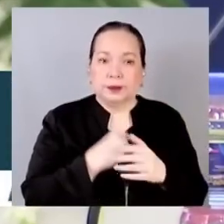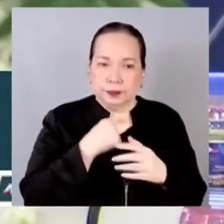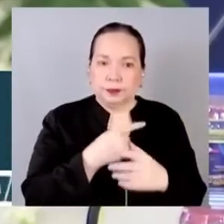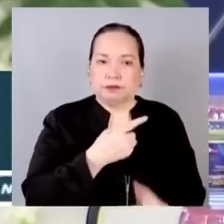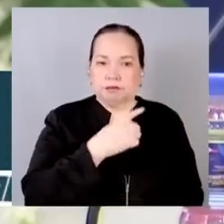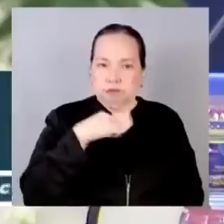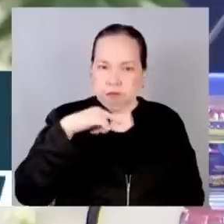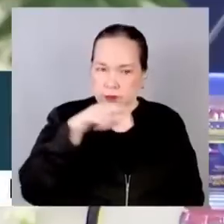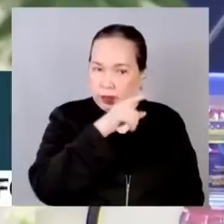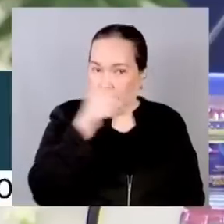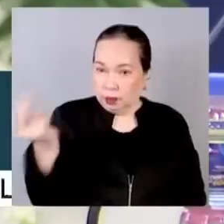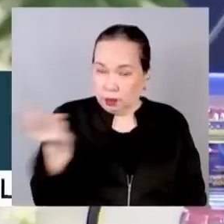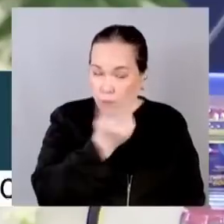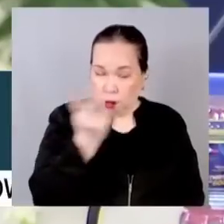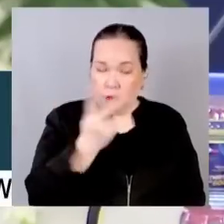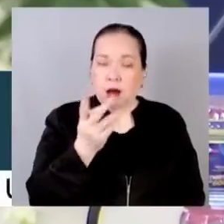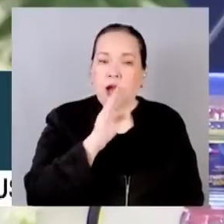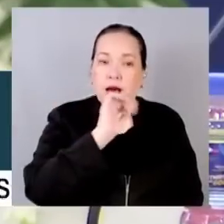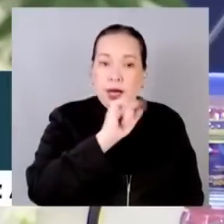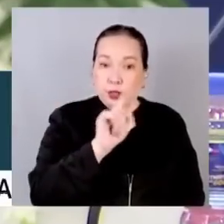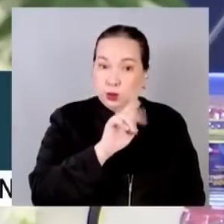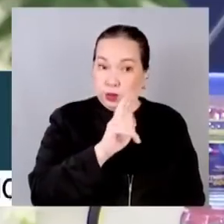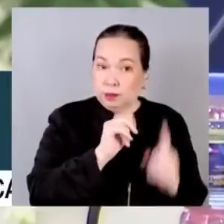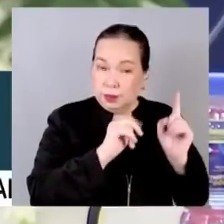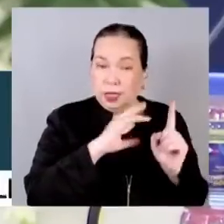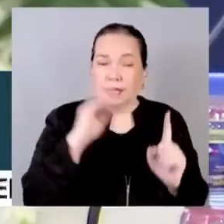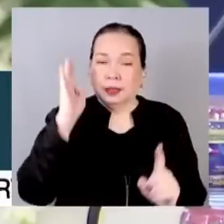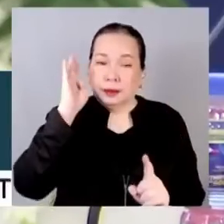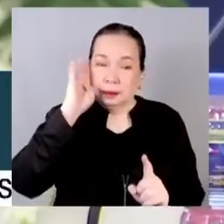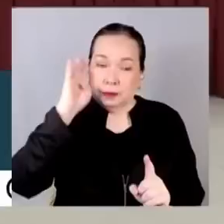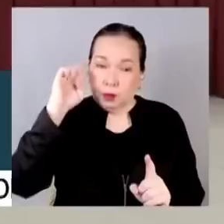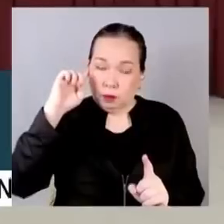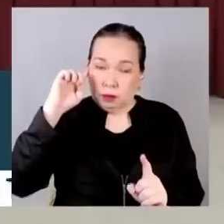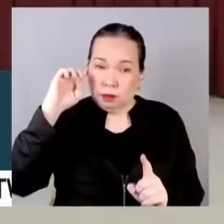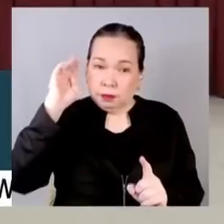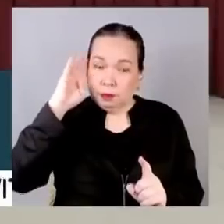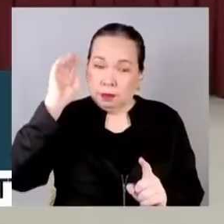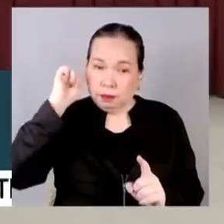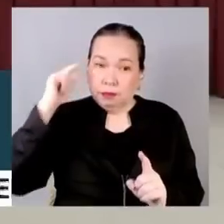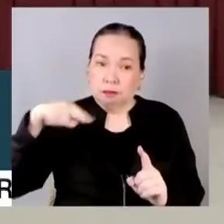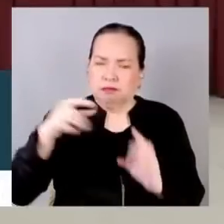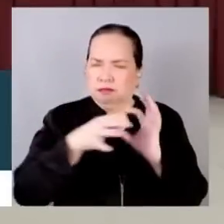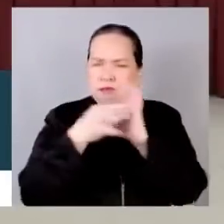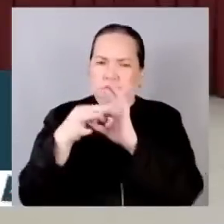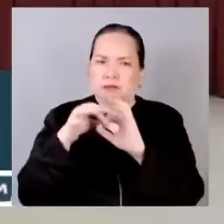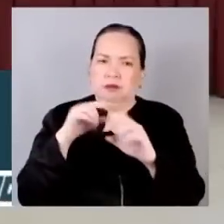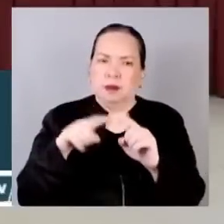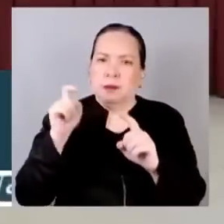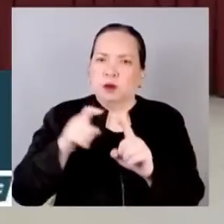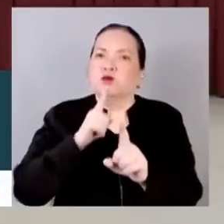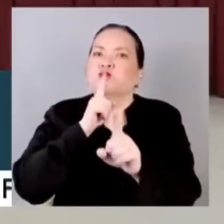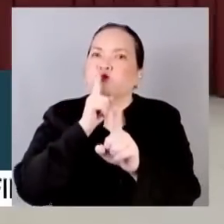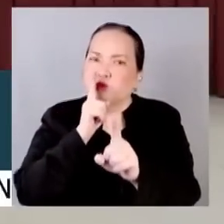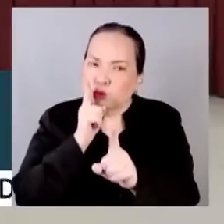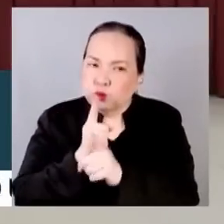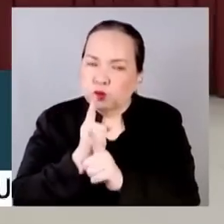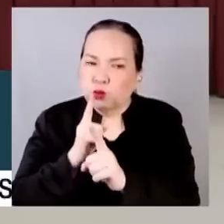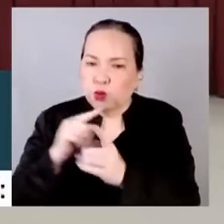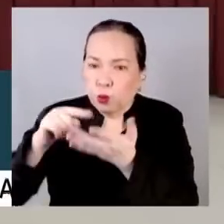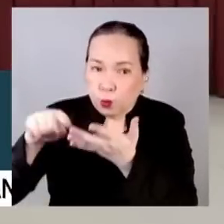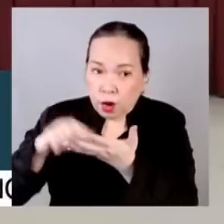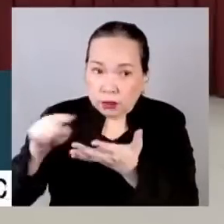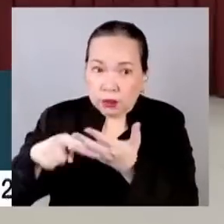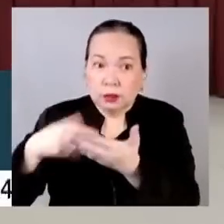the war on drugs, but that he believes evidence and credible intelligence should be used to pin down suspects and due process should